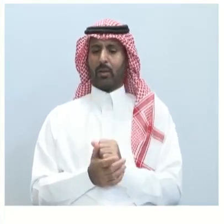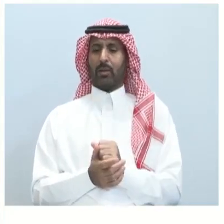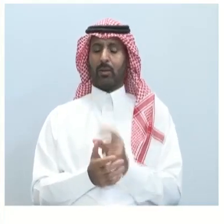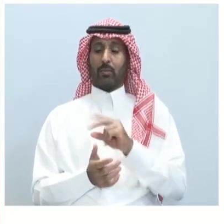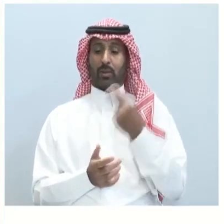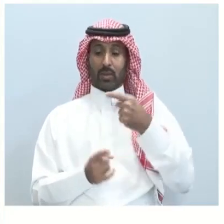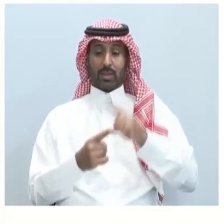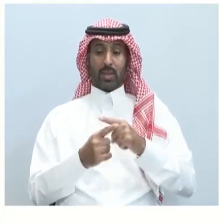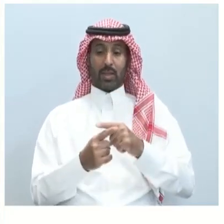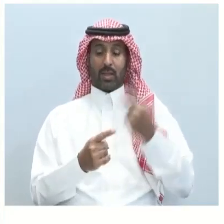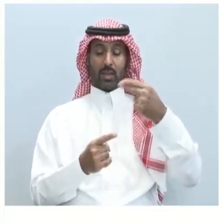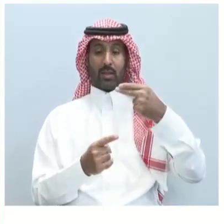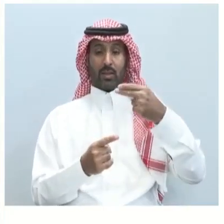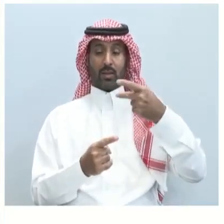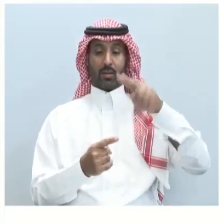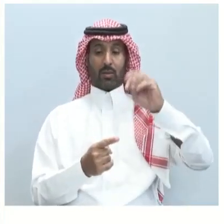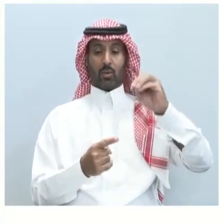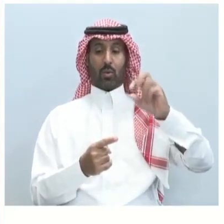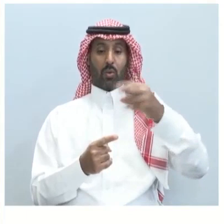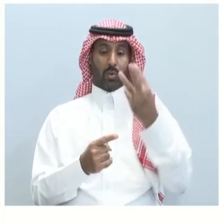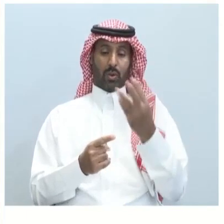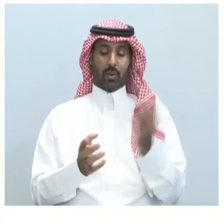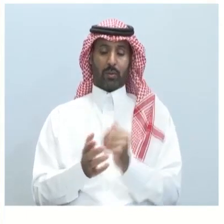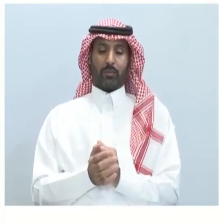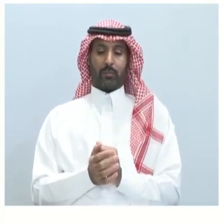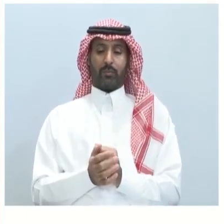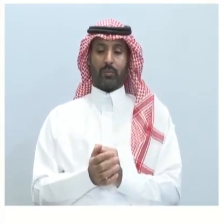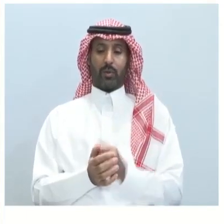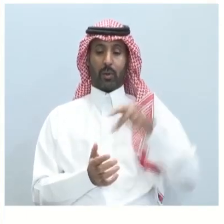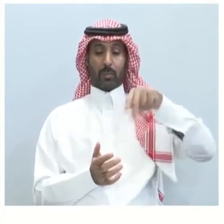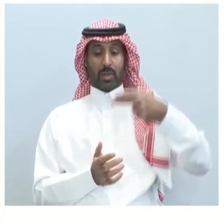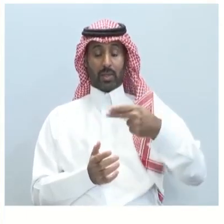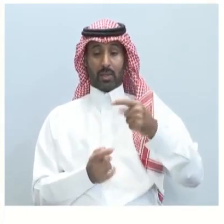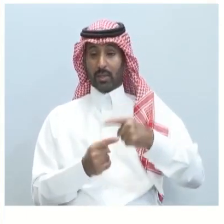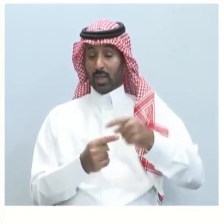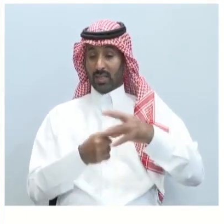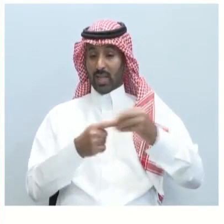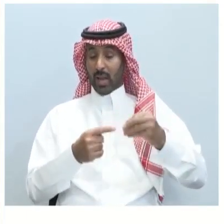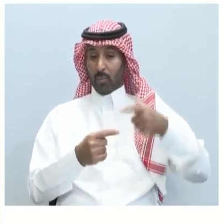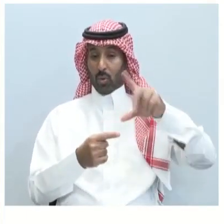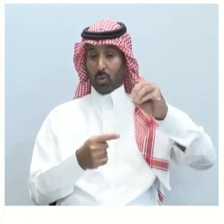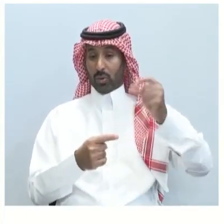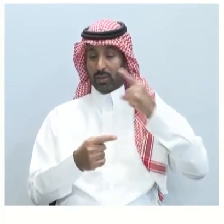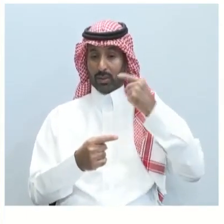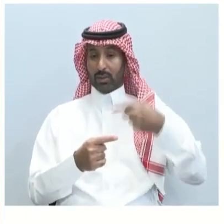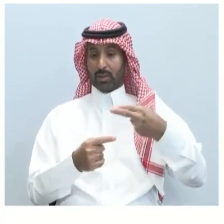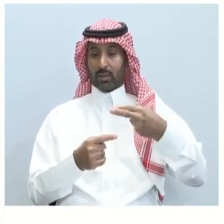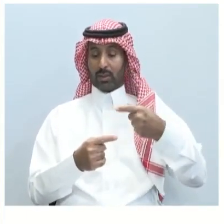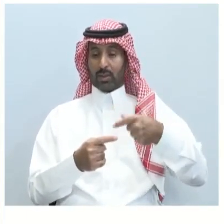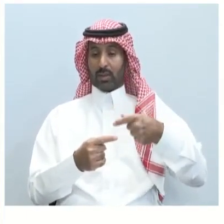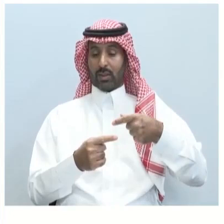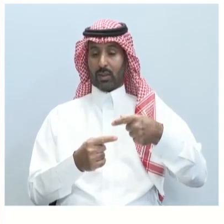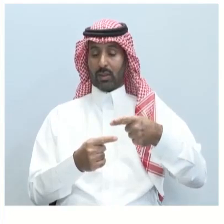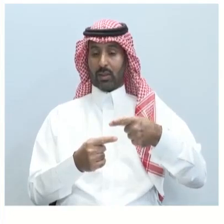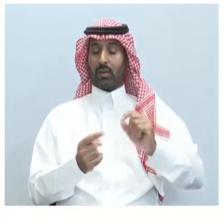سالب بلوك تركيز ايون الهيدروجين سالب بلوج تركيز ايون الهيدروجين طيب كم عند التركيز هنا